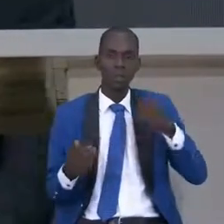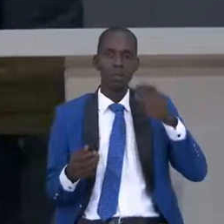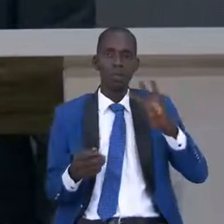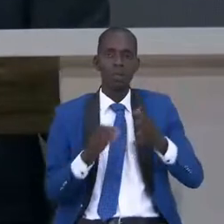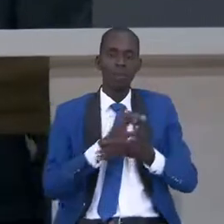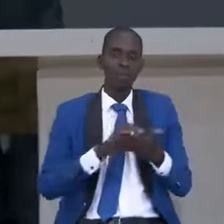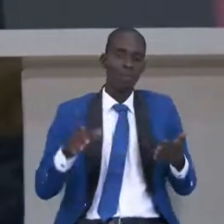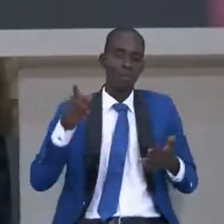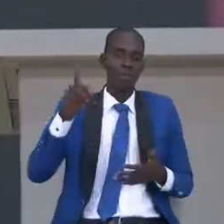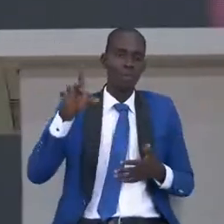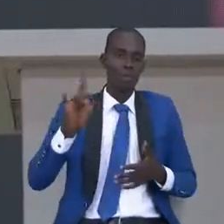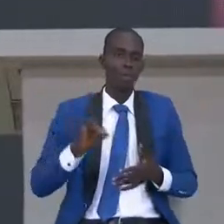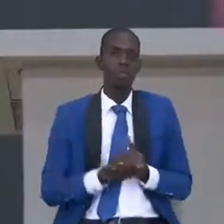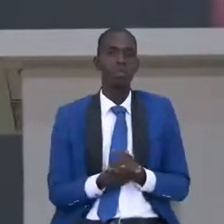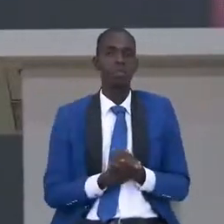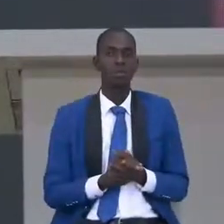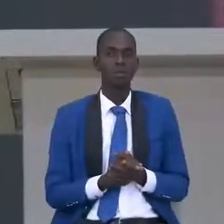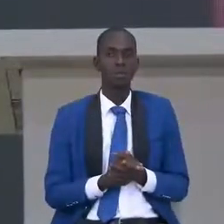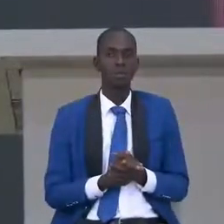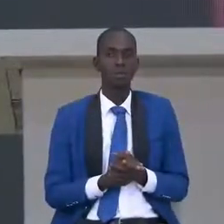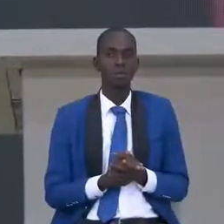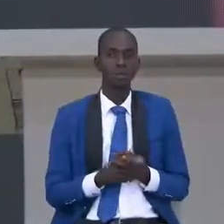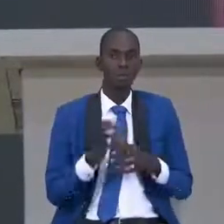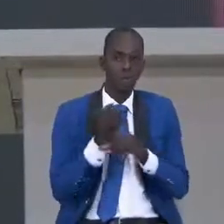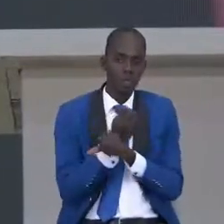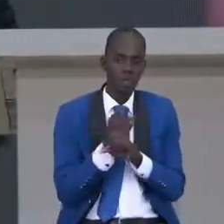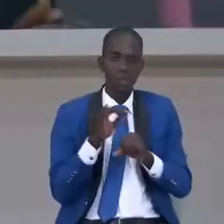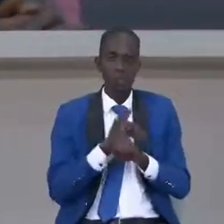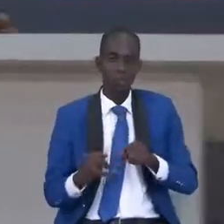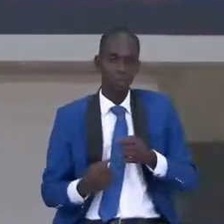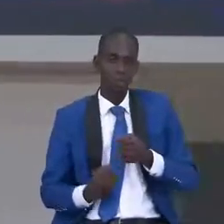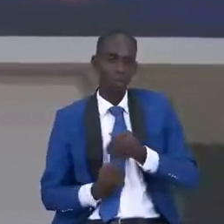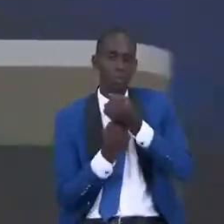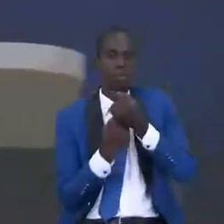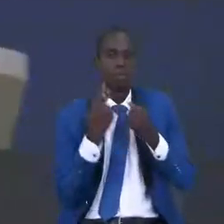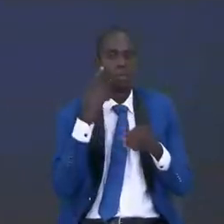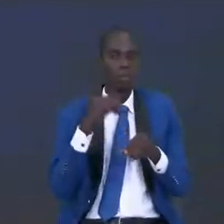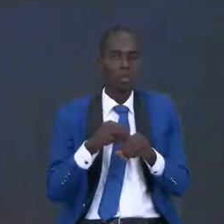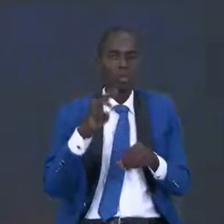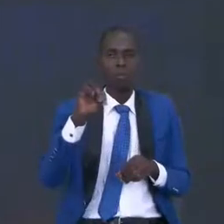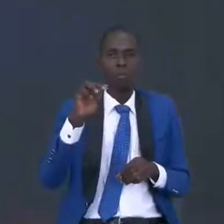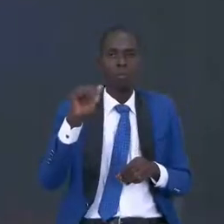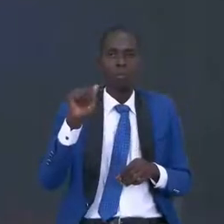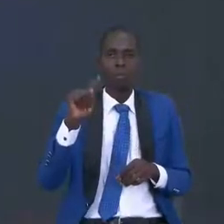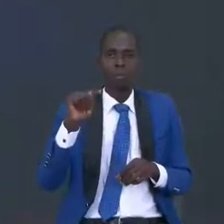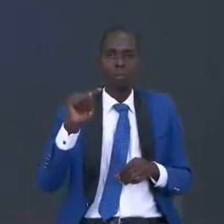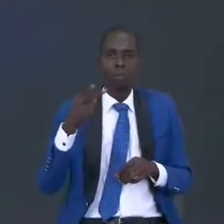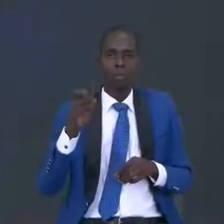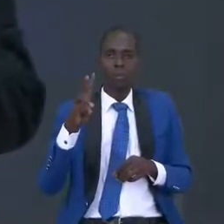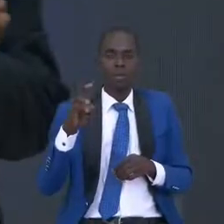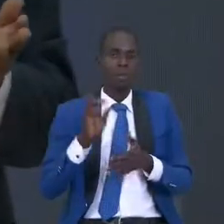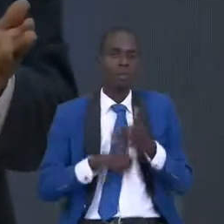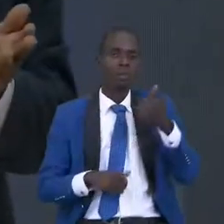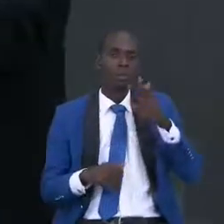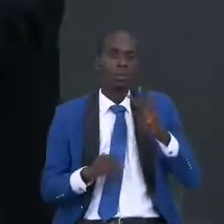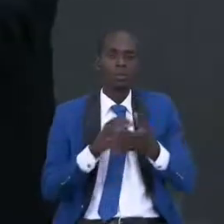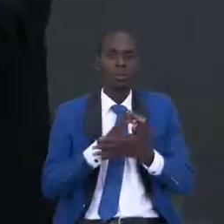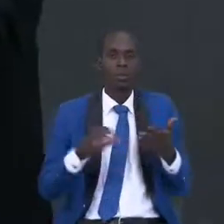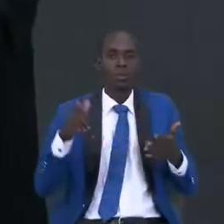verset 28. Le secours salvateur. Matthieu 14, 28. Pierre